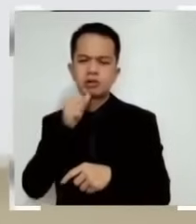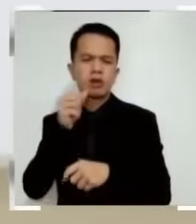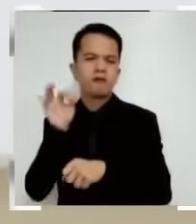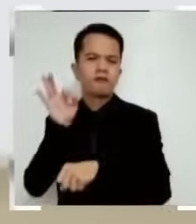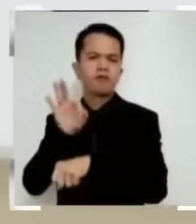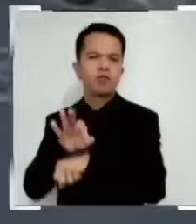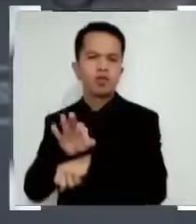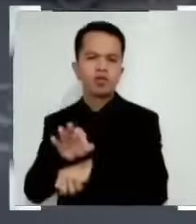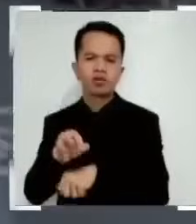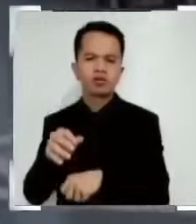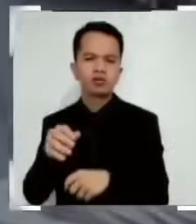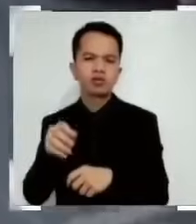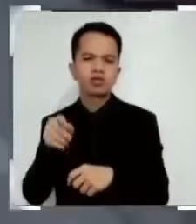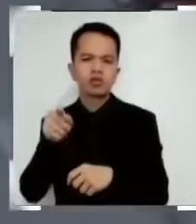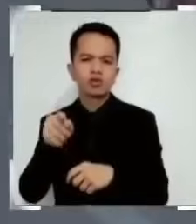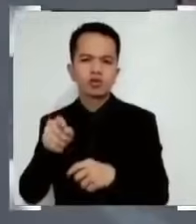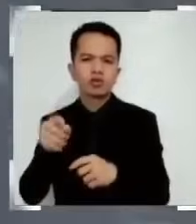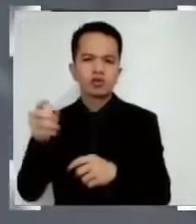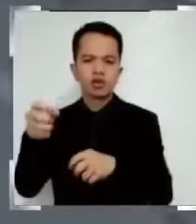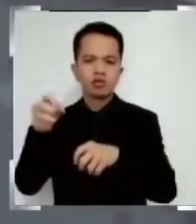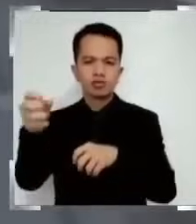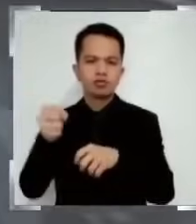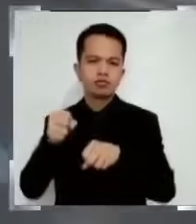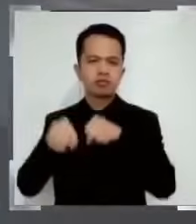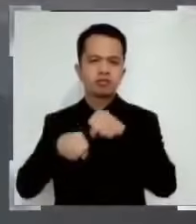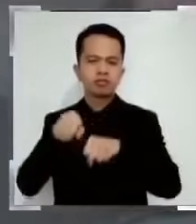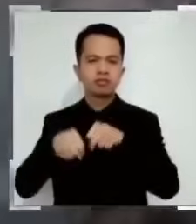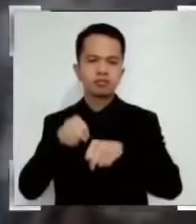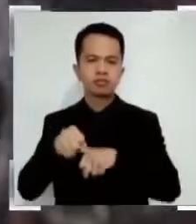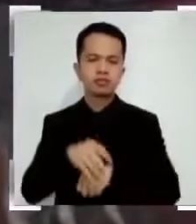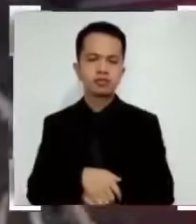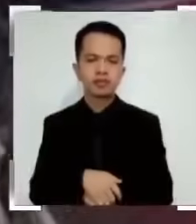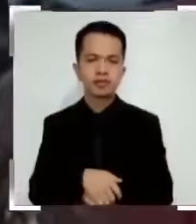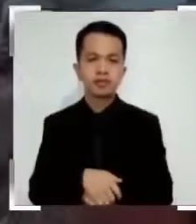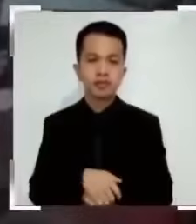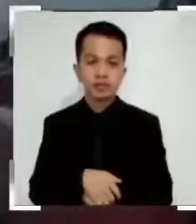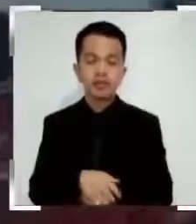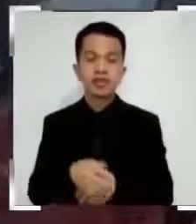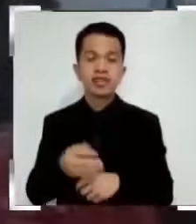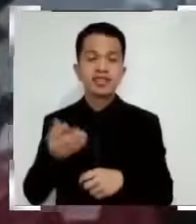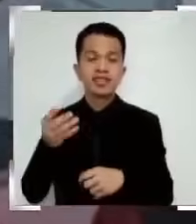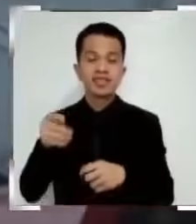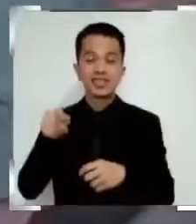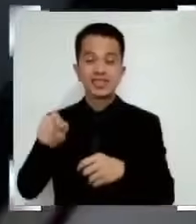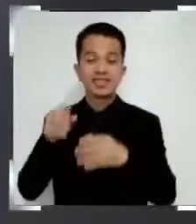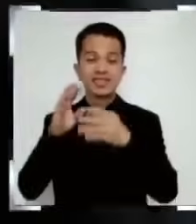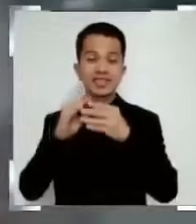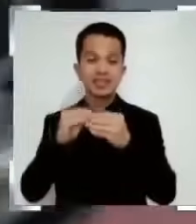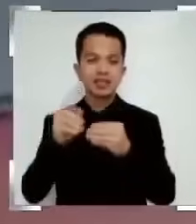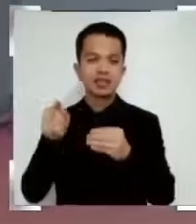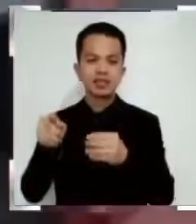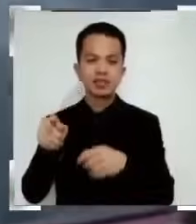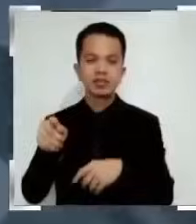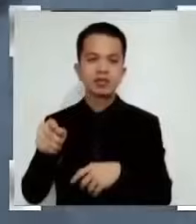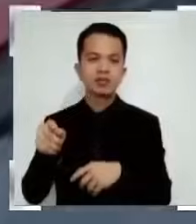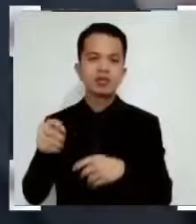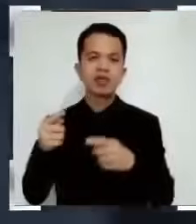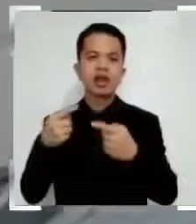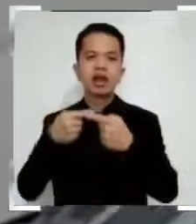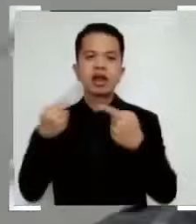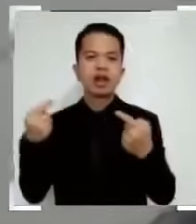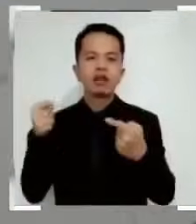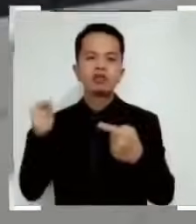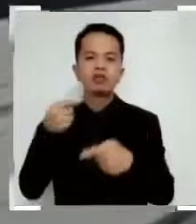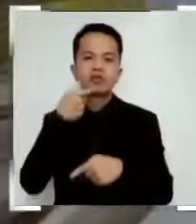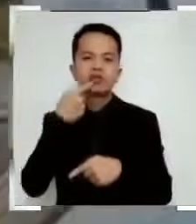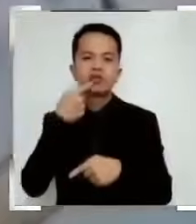siklista ng dali nito sa QCPD Station 11, makaraan ng insidente. Taliwas raw sa sinabi ni Attorney Fortun. Nanindigan siyang iba